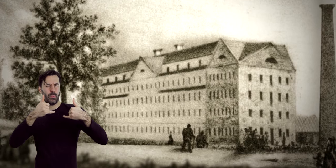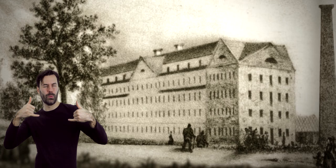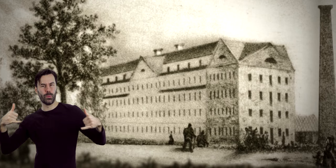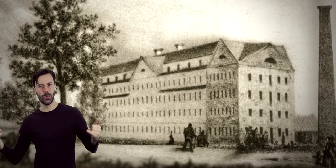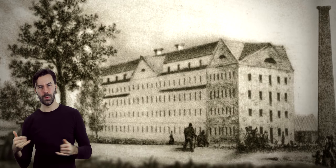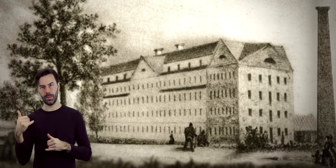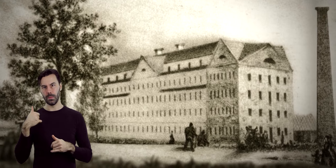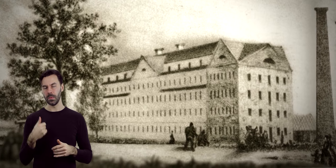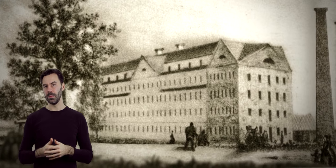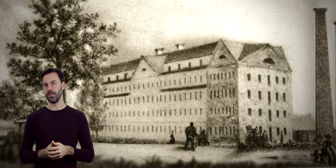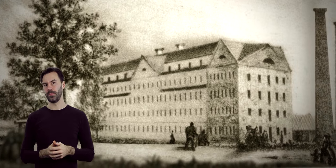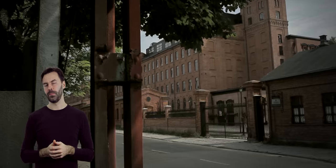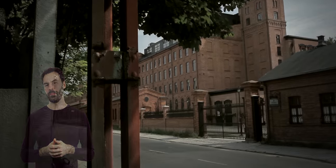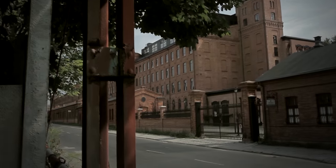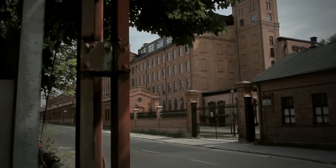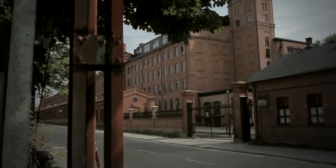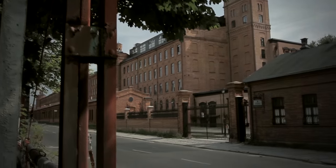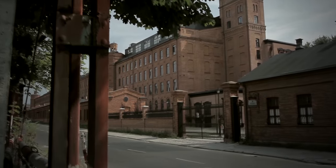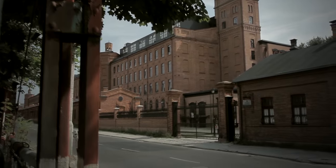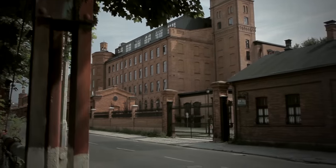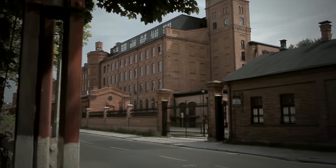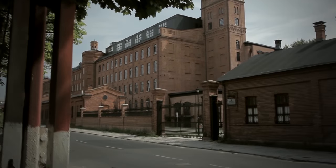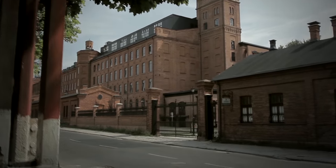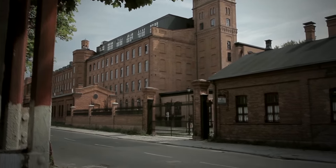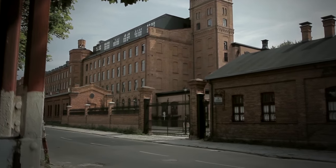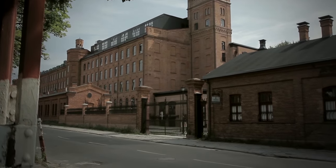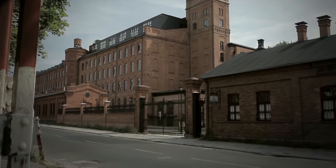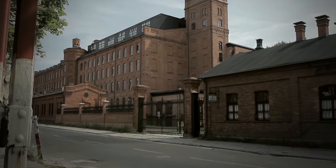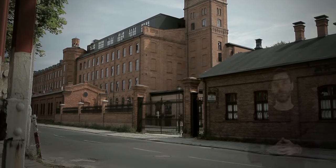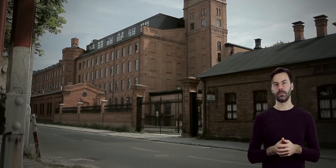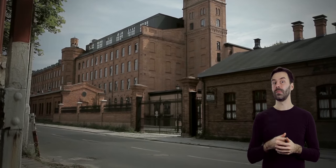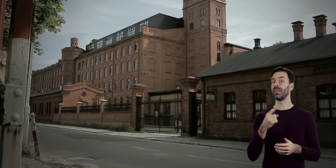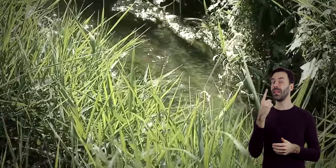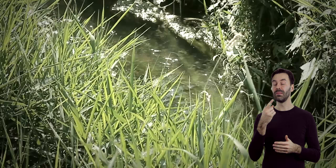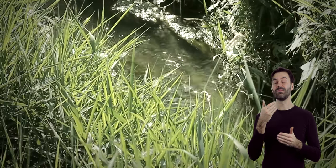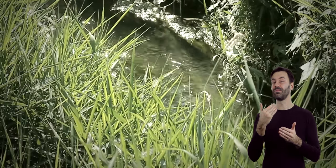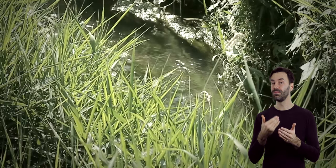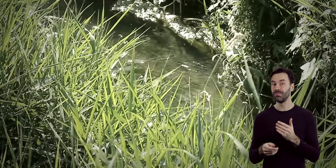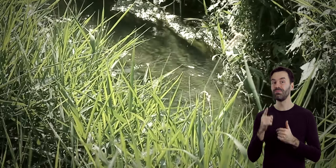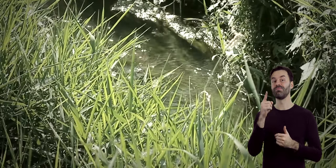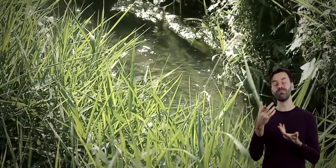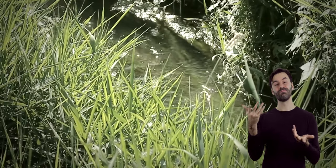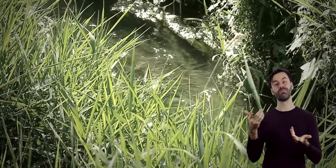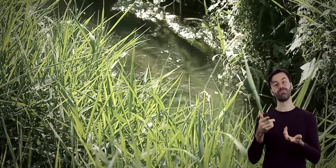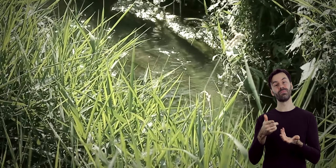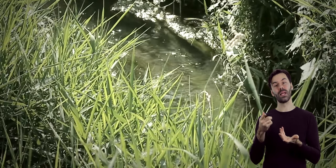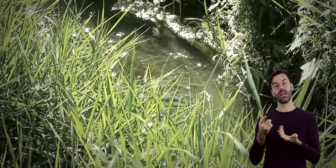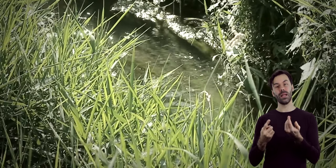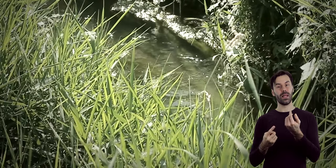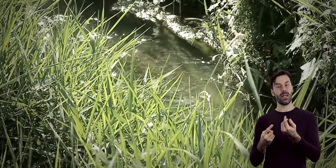Kopisza, a następnie Scheiblera i Gromana oraz Gajera. Niestety wielki łódzki